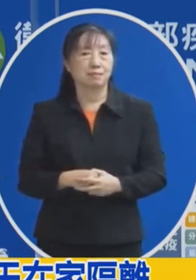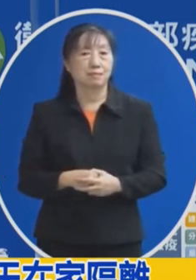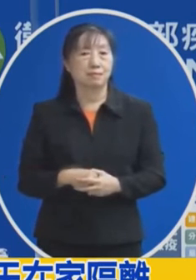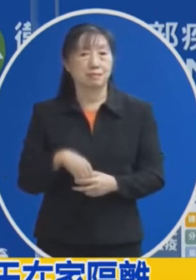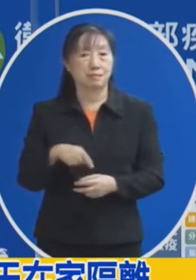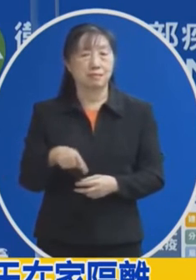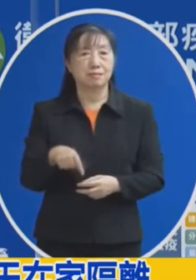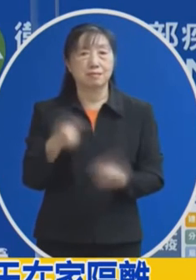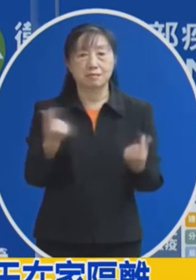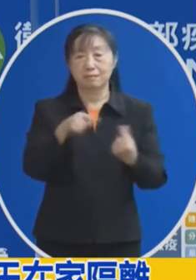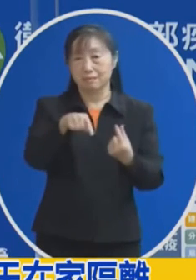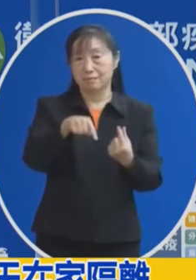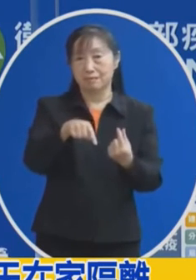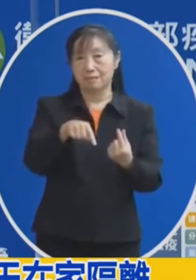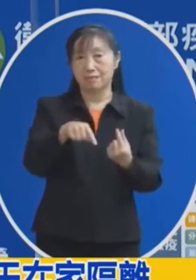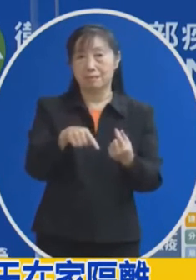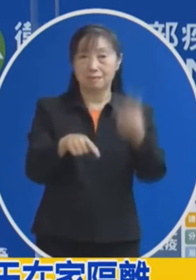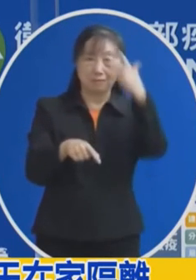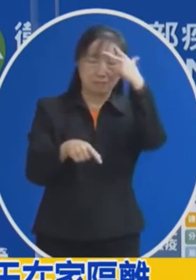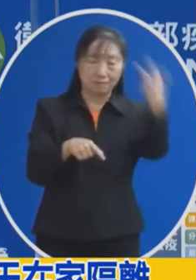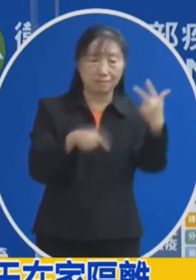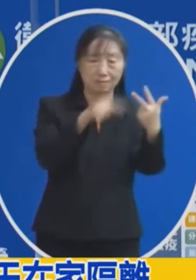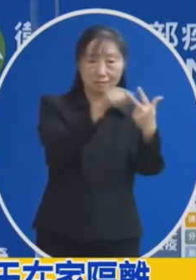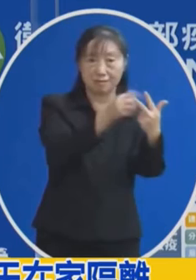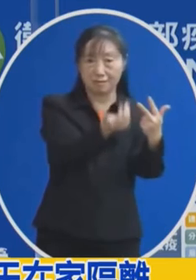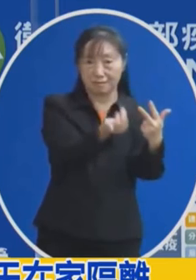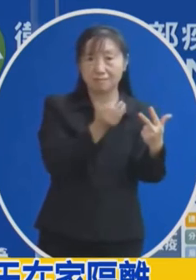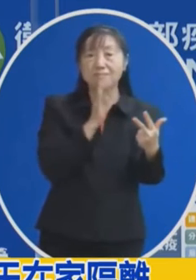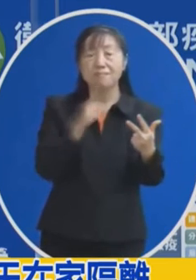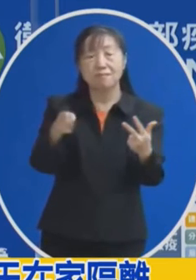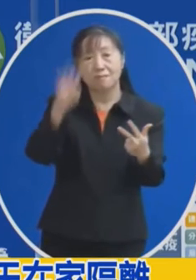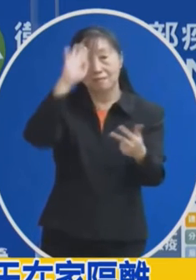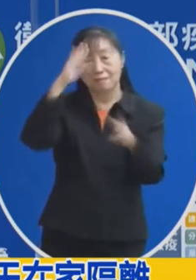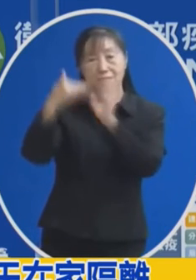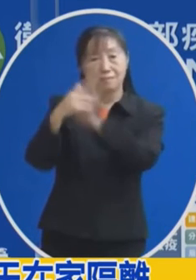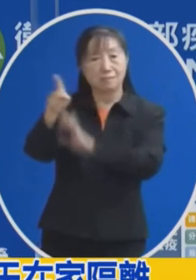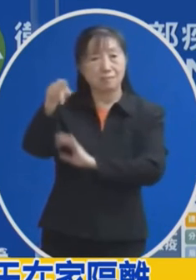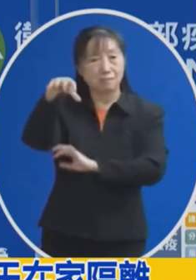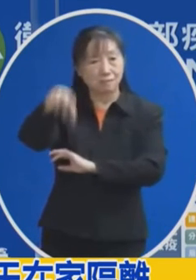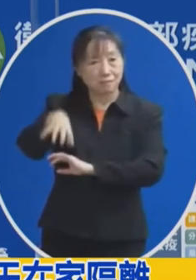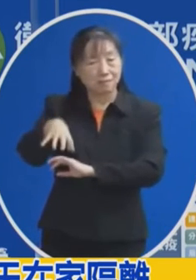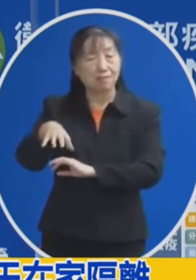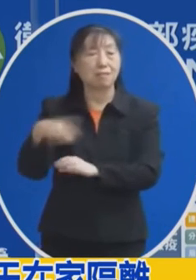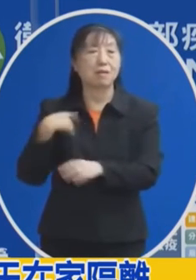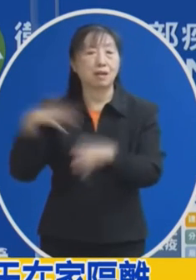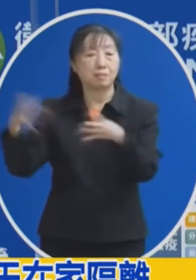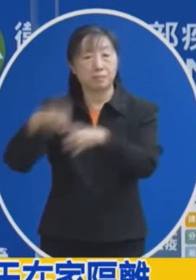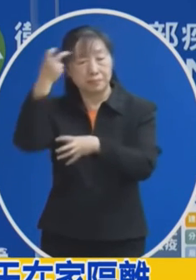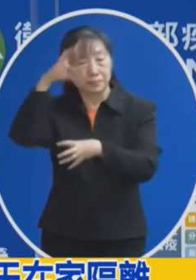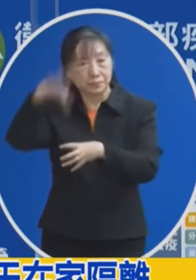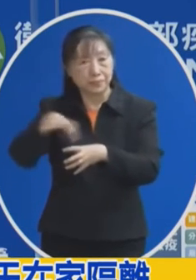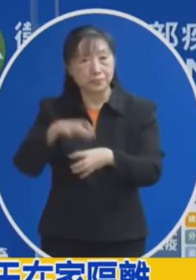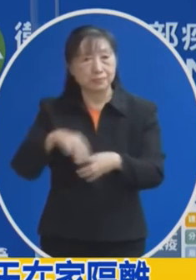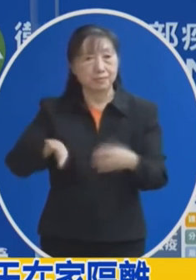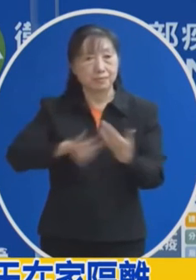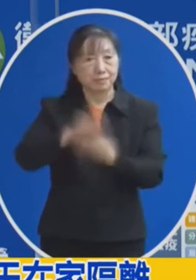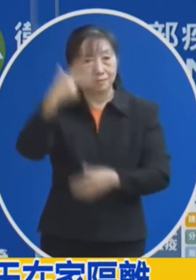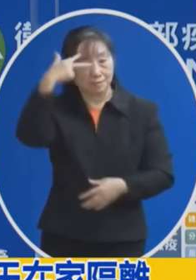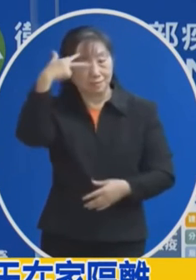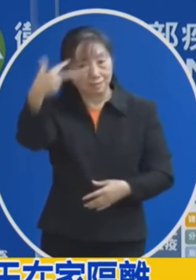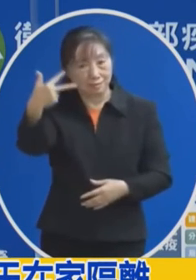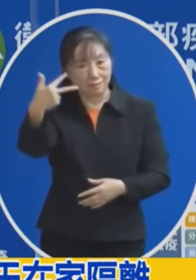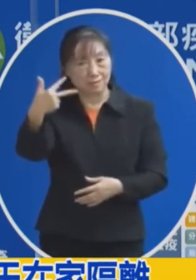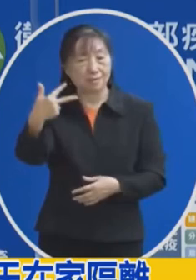那在七天的就前七天自费在住在居家所或防疫旅馆，那后天后